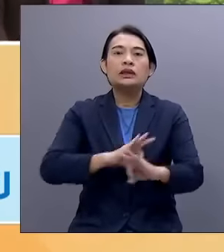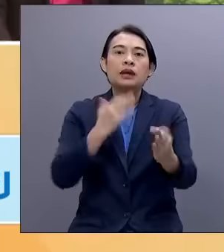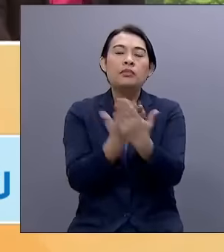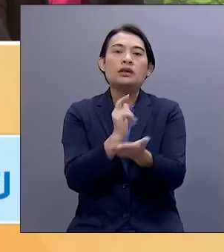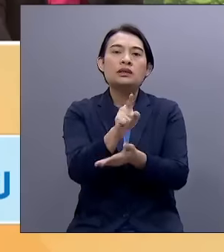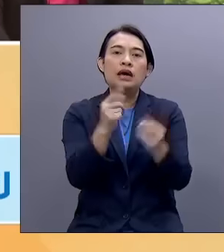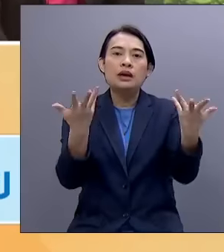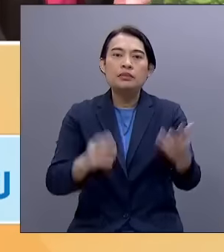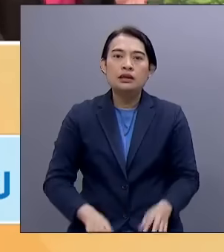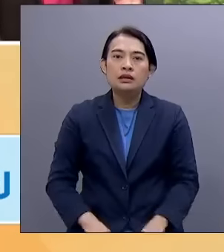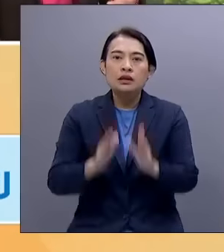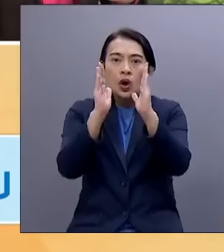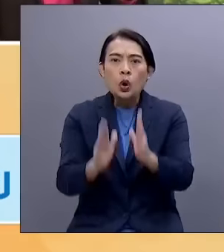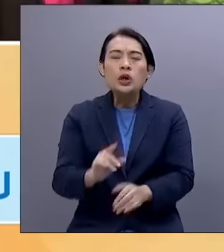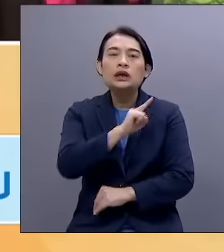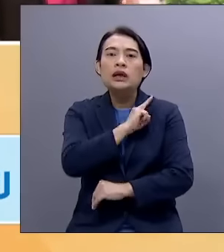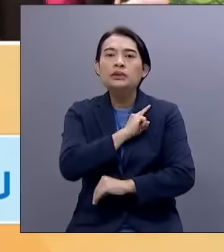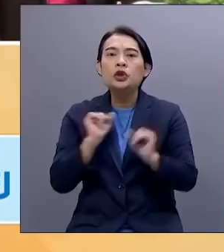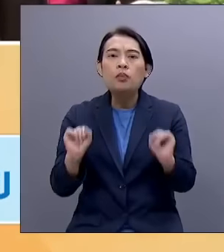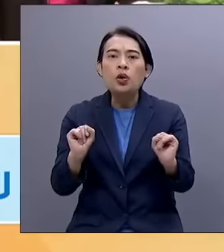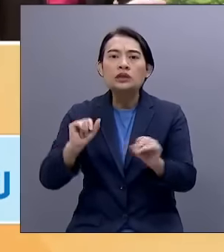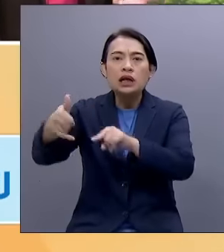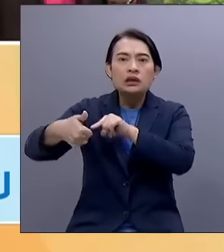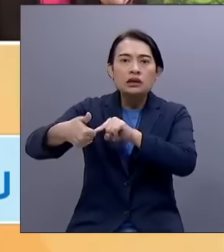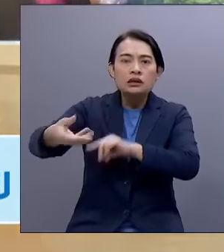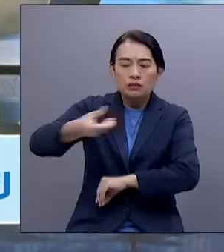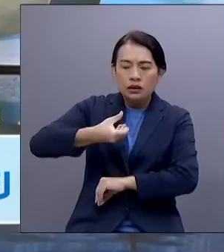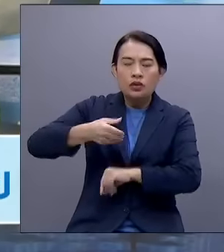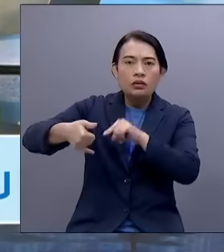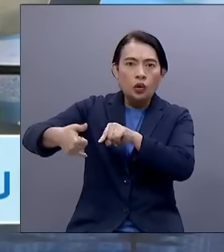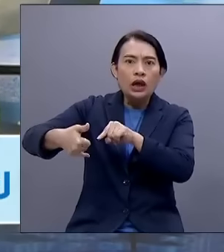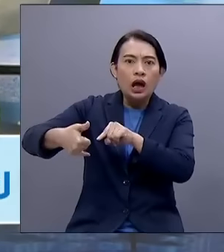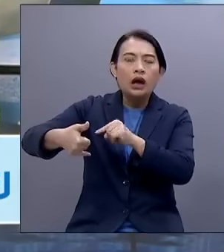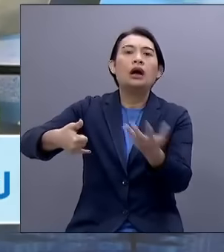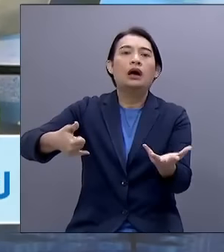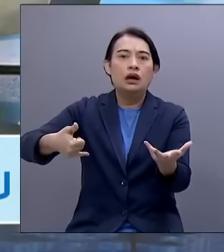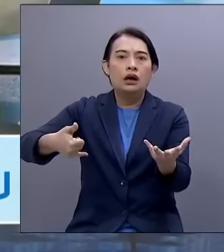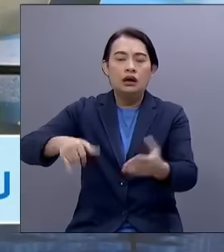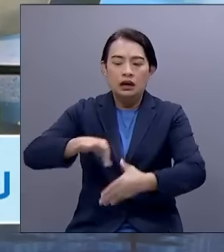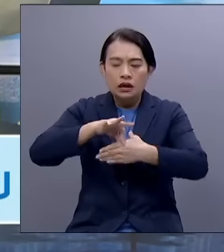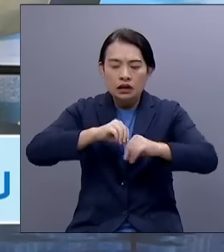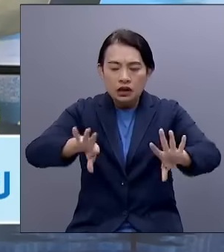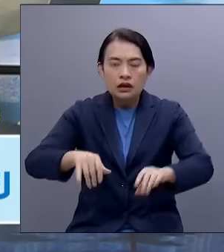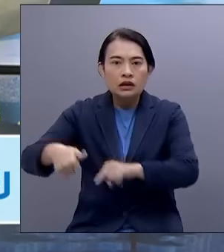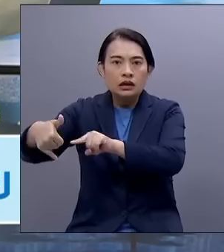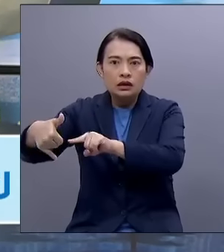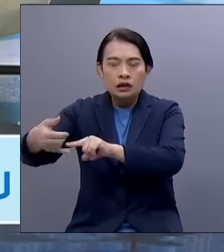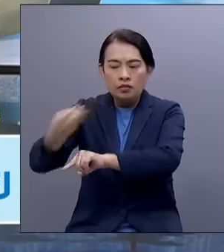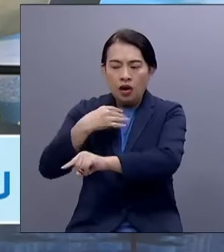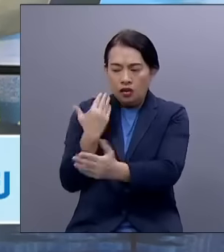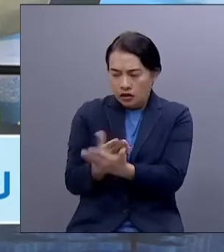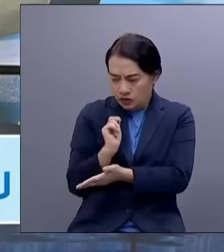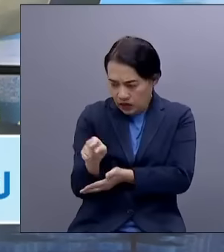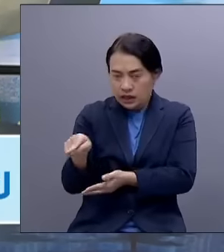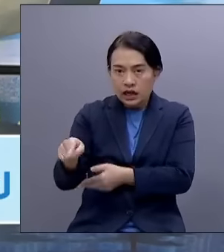บางทีเเป็นเป็นเรื่องของคนที่ไม่ได้เป็นเจ้าของร้านโดยตรงอพี่พีทครับบางทีมันก็จะมีเคสที่แชร์กันว่าเอ้ยพี่พี่ต้องจ่ายเงินสิมันไปเก็บ